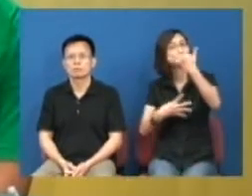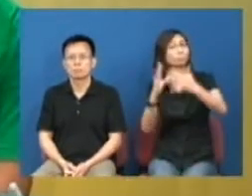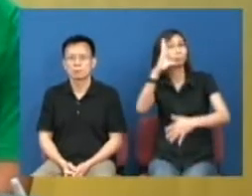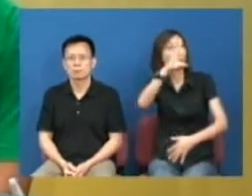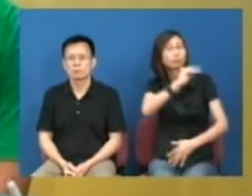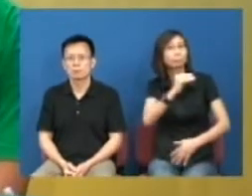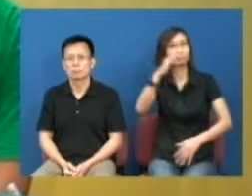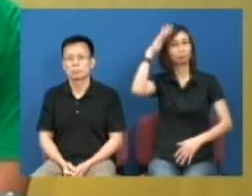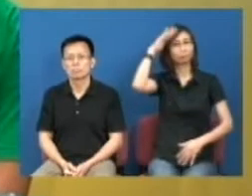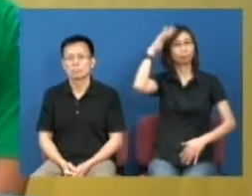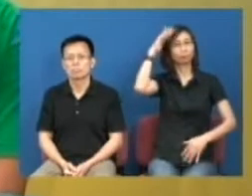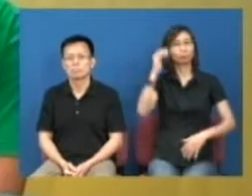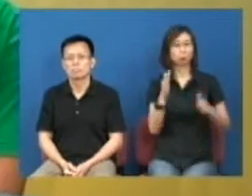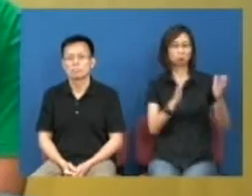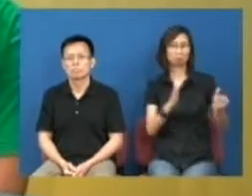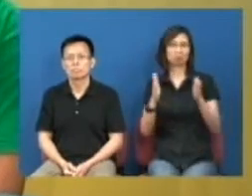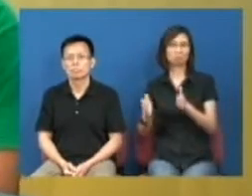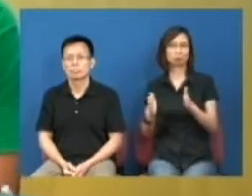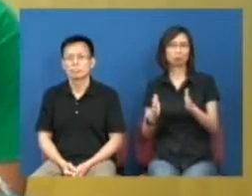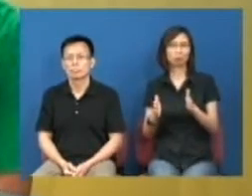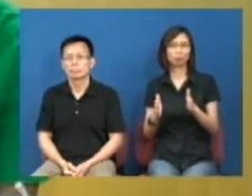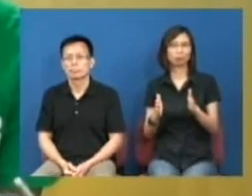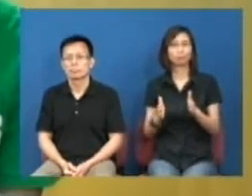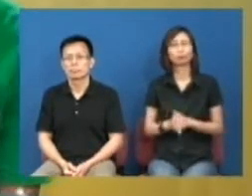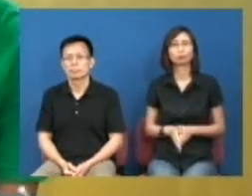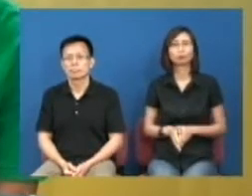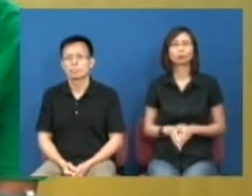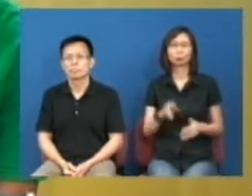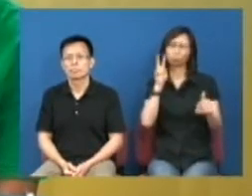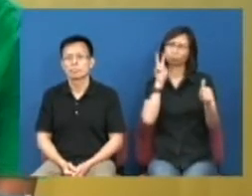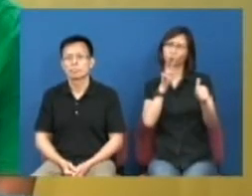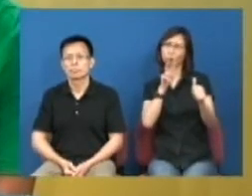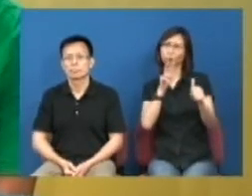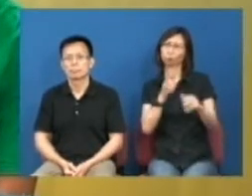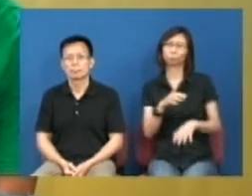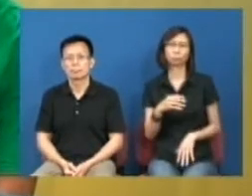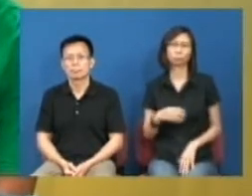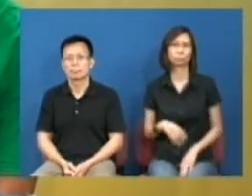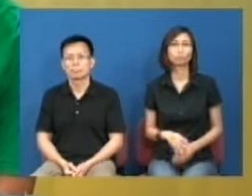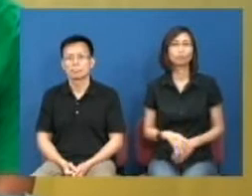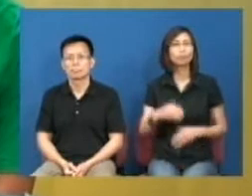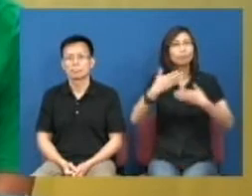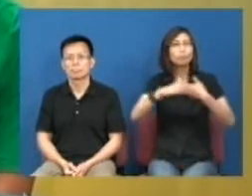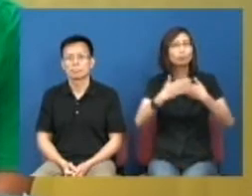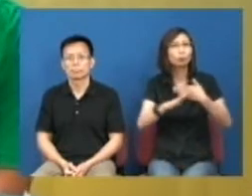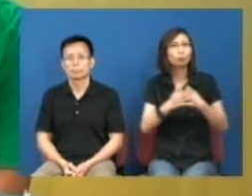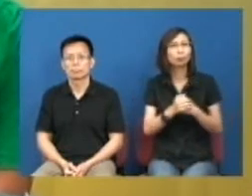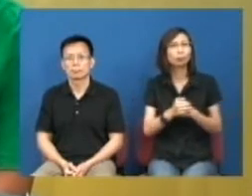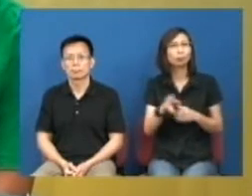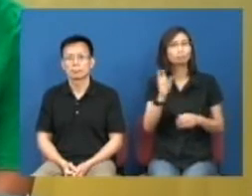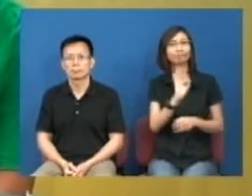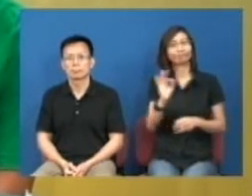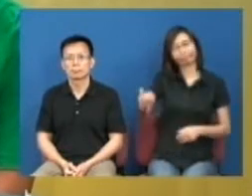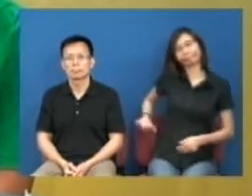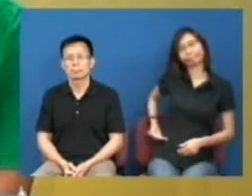然即係警方本身嘅安排都係一個大家關注嘅地方啦。咁我諗另一個地方大家都可能會留意到就係即係冇咗華叔嘅六